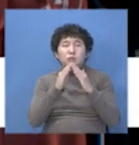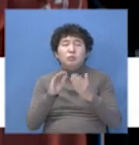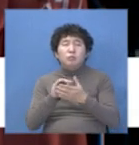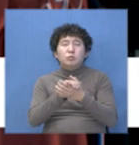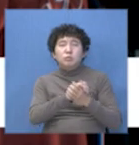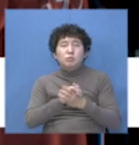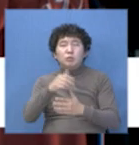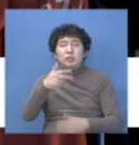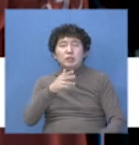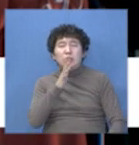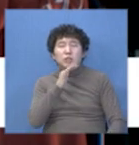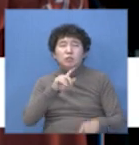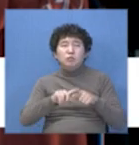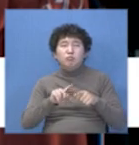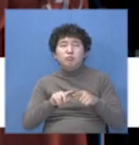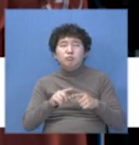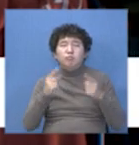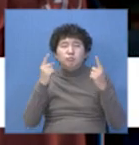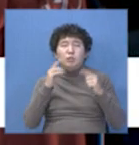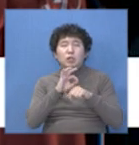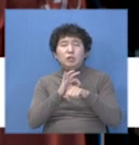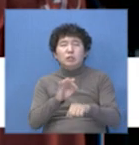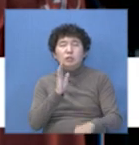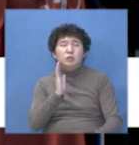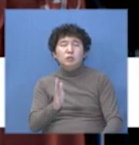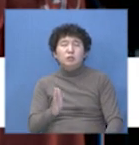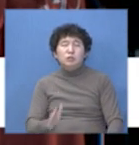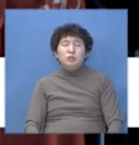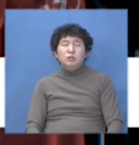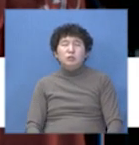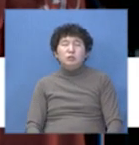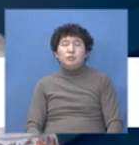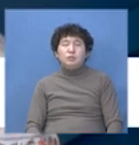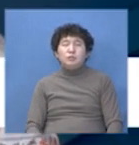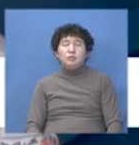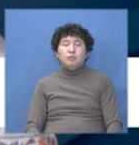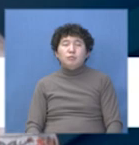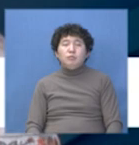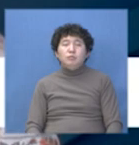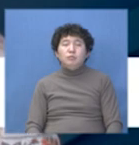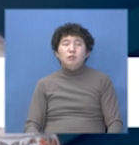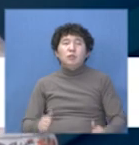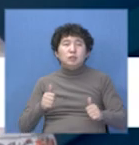өзінің 30 жылдығын атап өтуде. 20-шы Беловодье фестивалі осы мерейтой аясында ұйымдастырылуда.